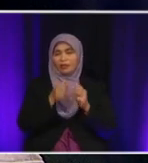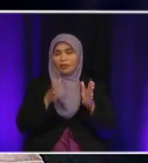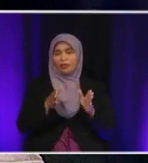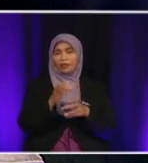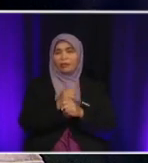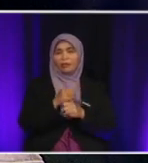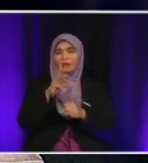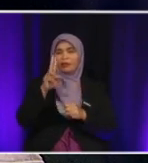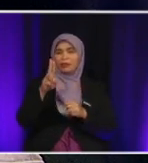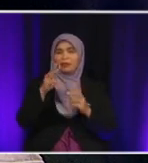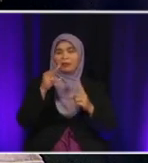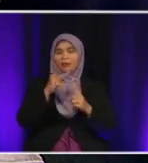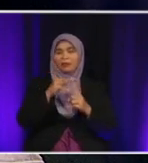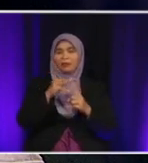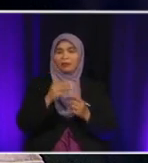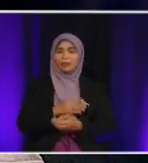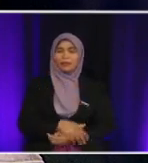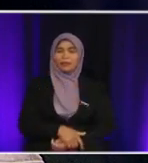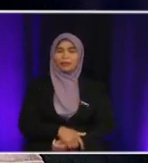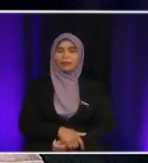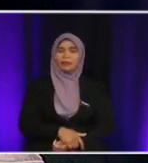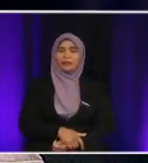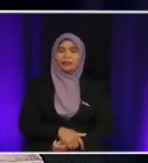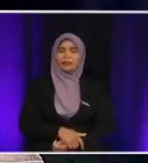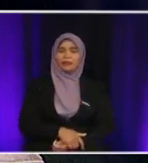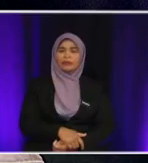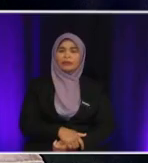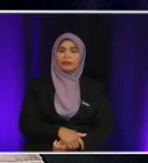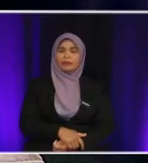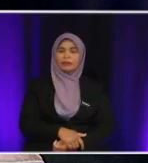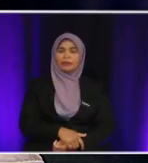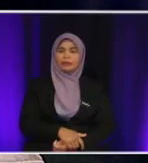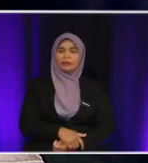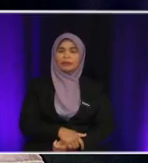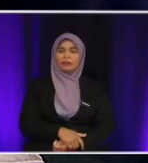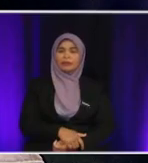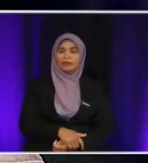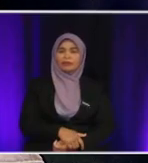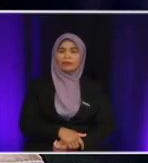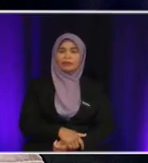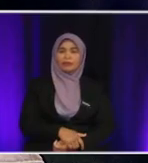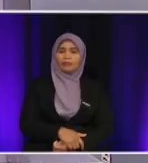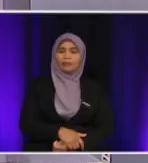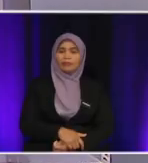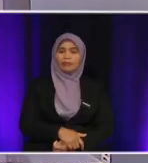jadi kita minta untuk adik-adik pada pusing yang pertama